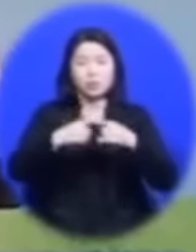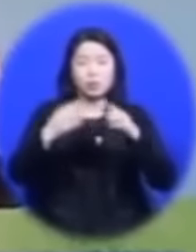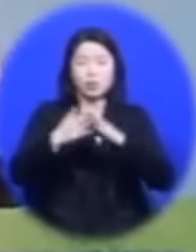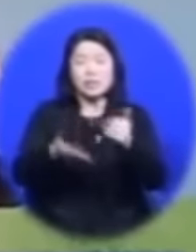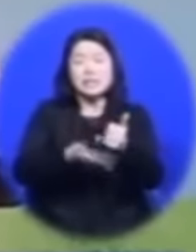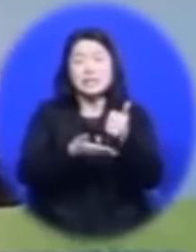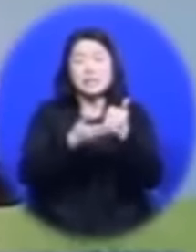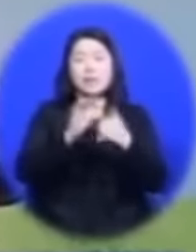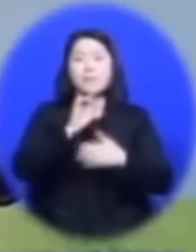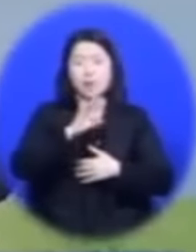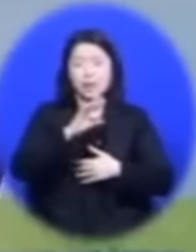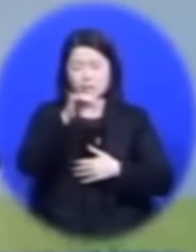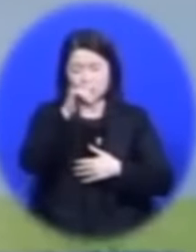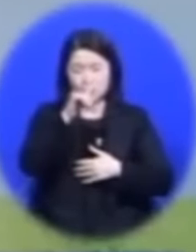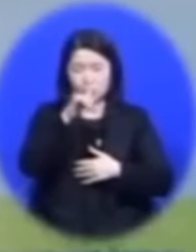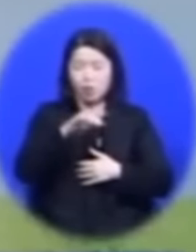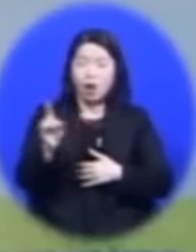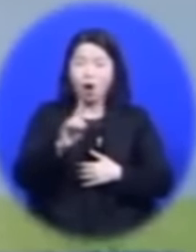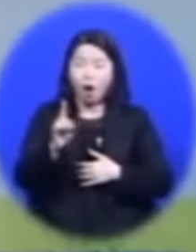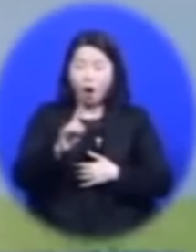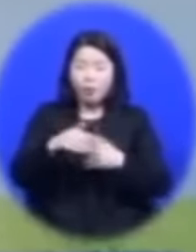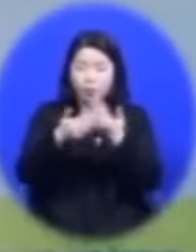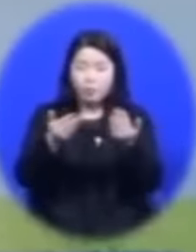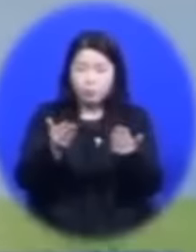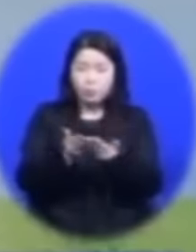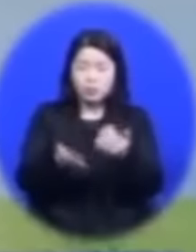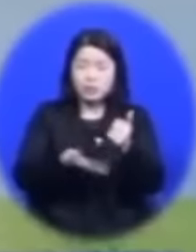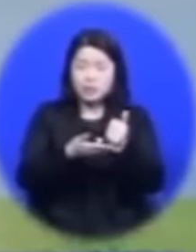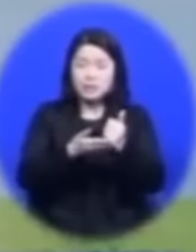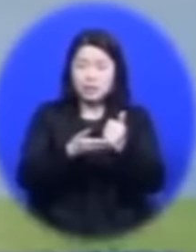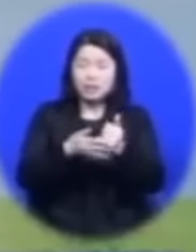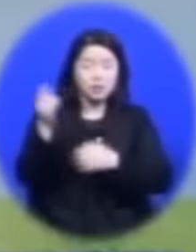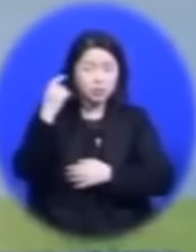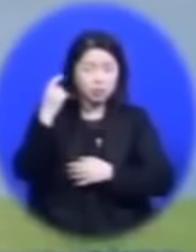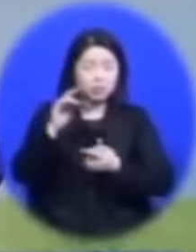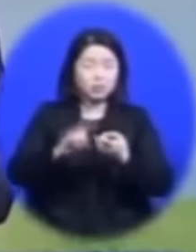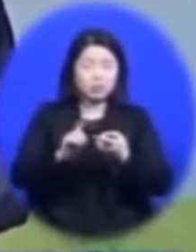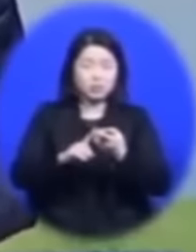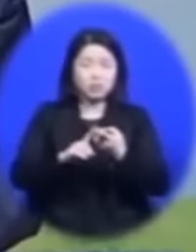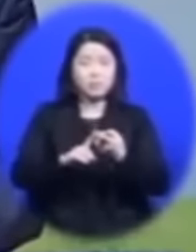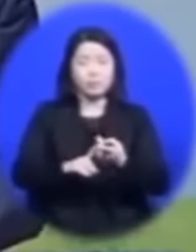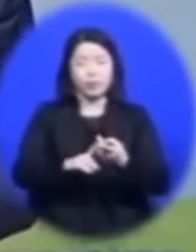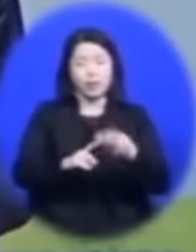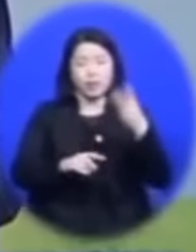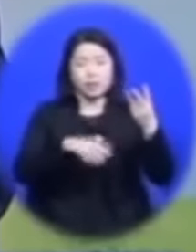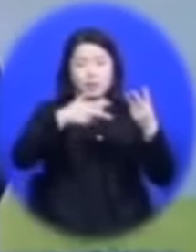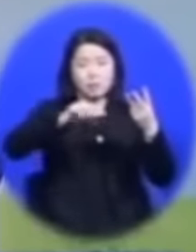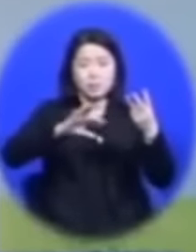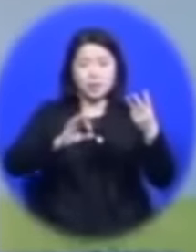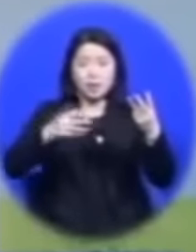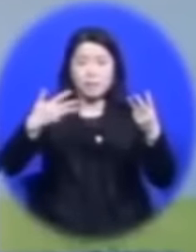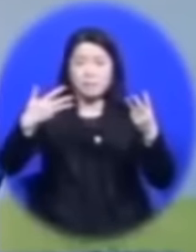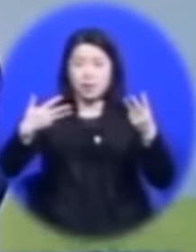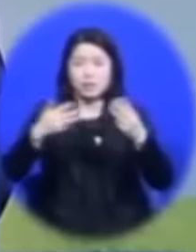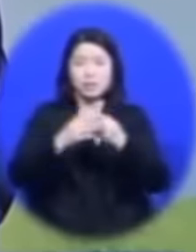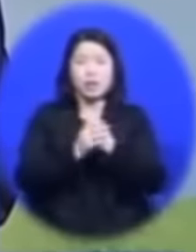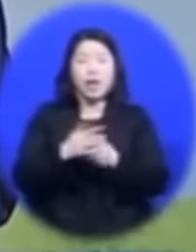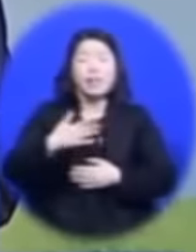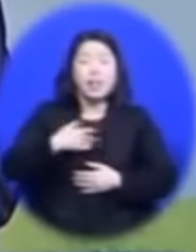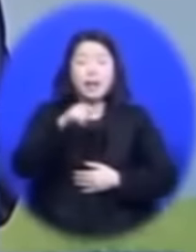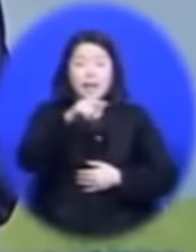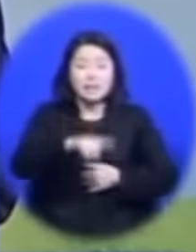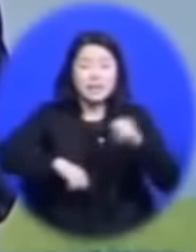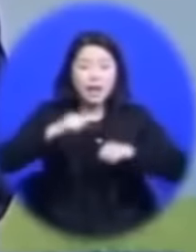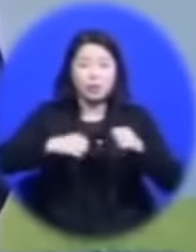교회입니다. 그런데 어떤 점에서 칭찬을 받았는지 요한계시록 3장 8절에 이렇게 말씀합니다. 내가 내 행위를